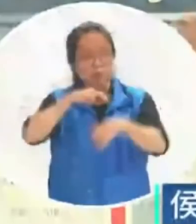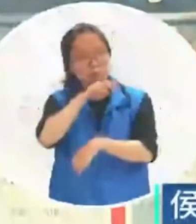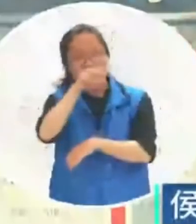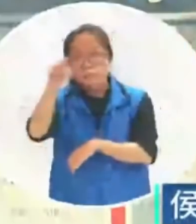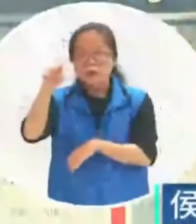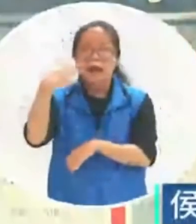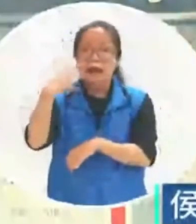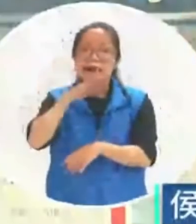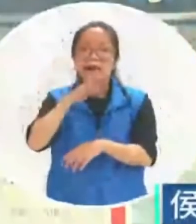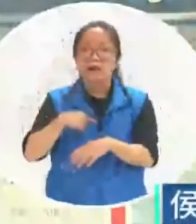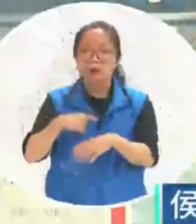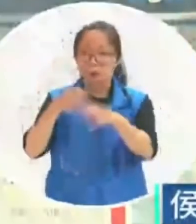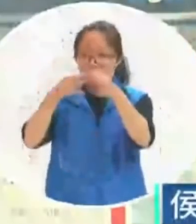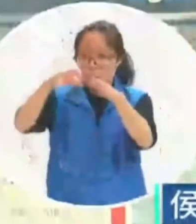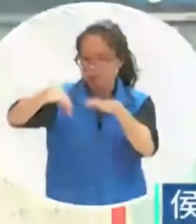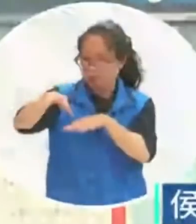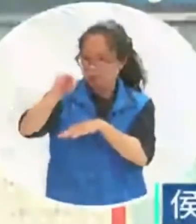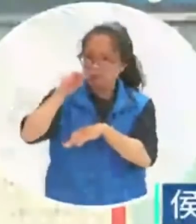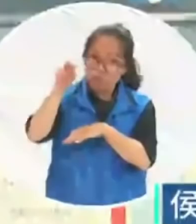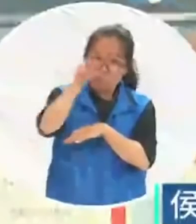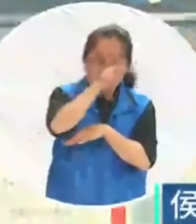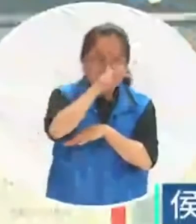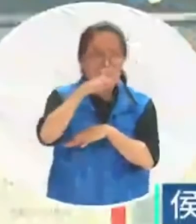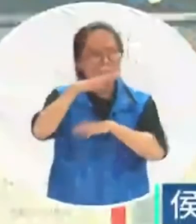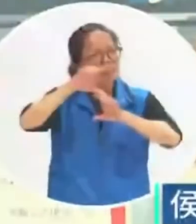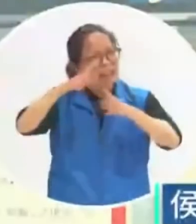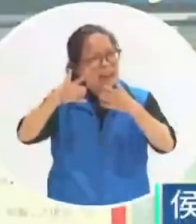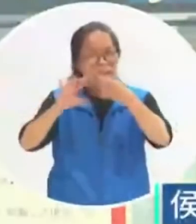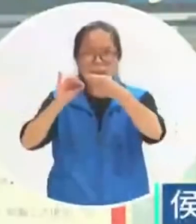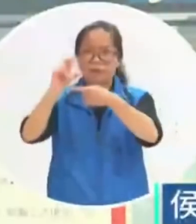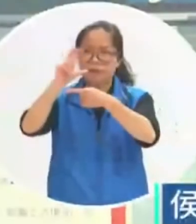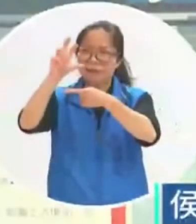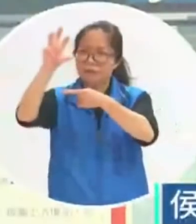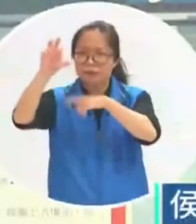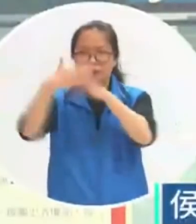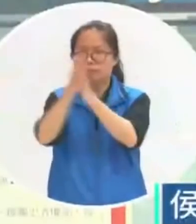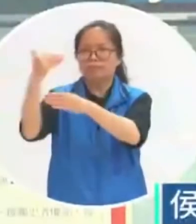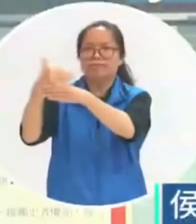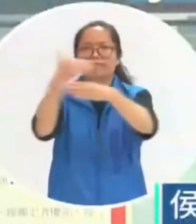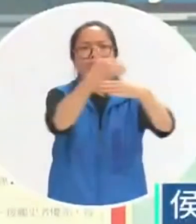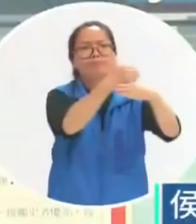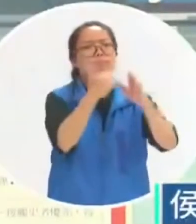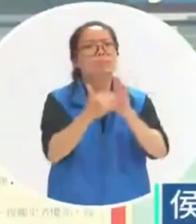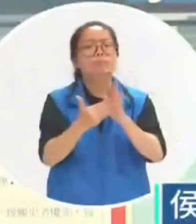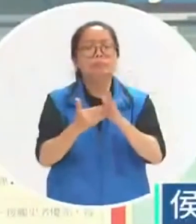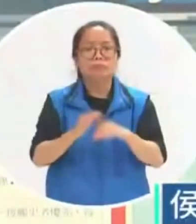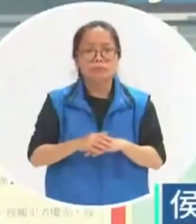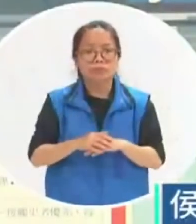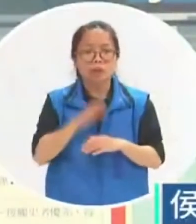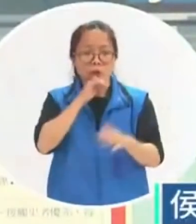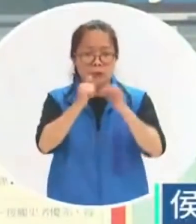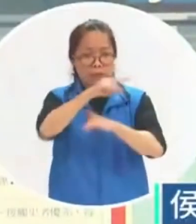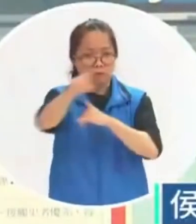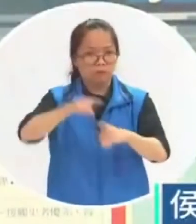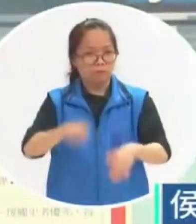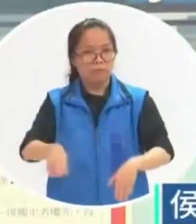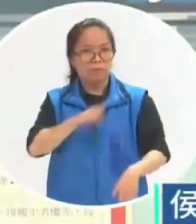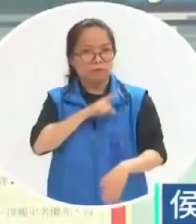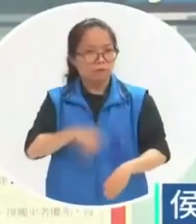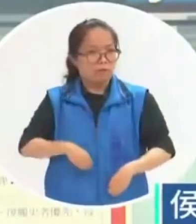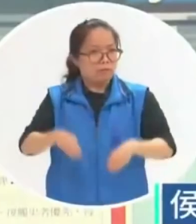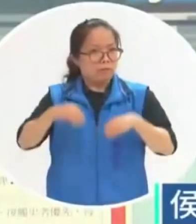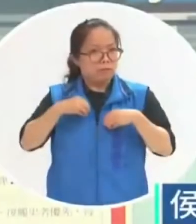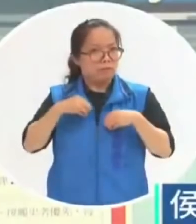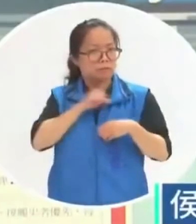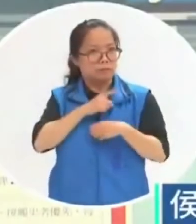以及到商家去看，基本上大概有70-80%全部关门了。所以民众的自律性是非常